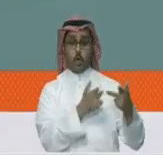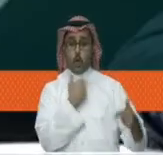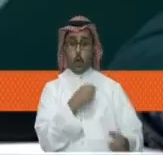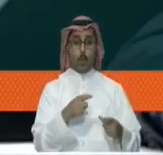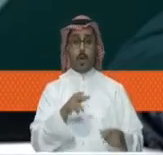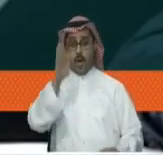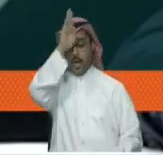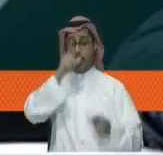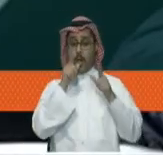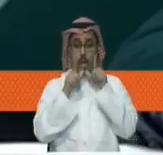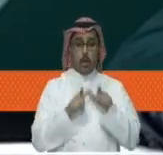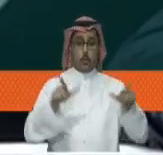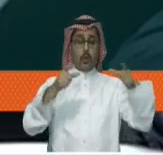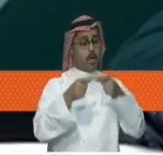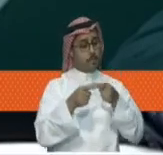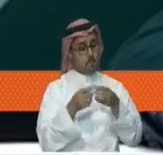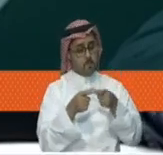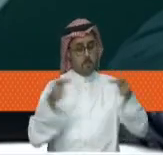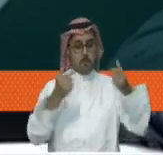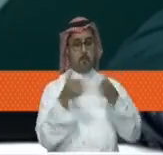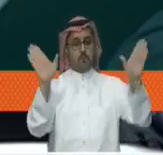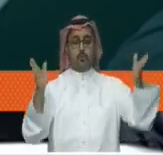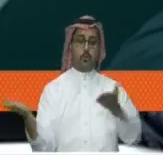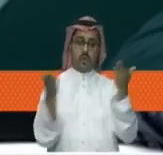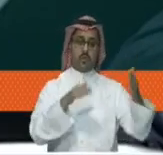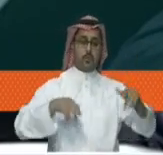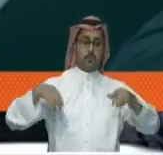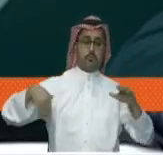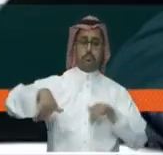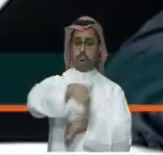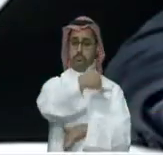والحكومة العراقية تعلن رفع حظر التجول اعتبارا من اليوم وتدعو إلى العودة